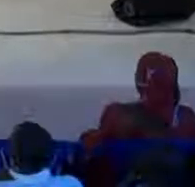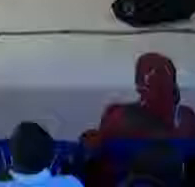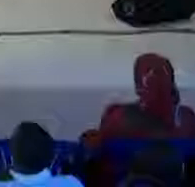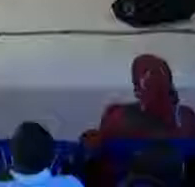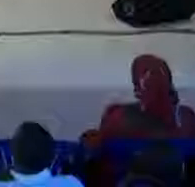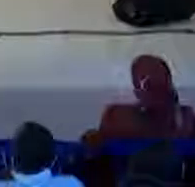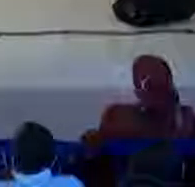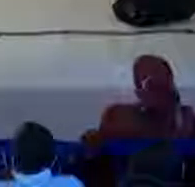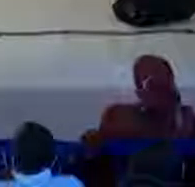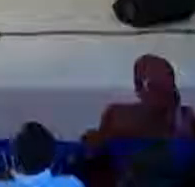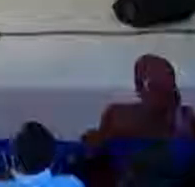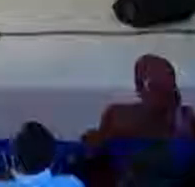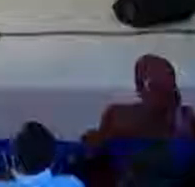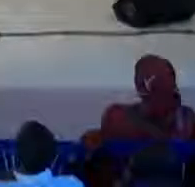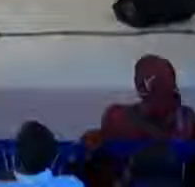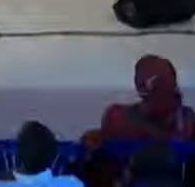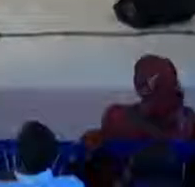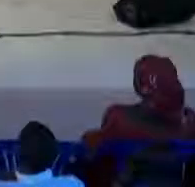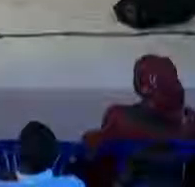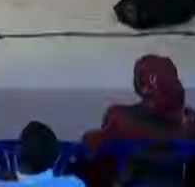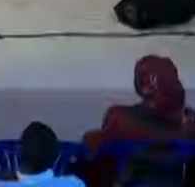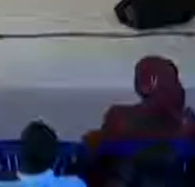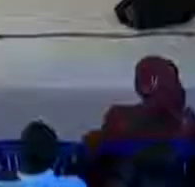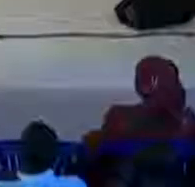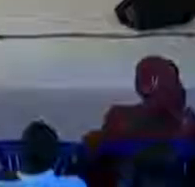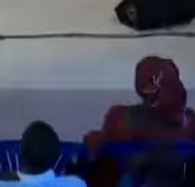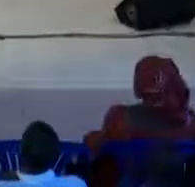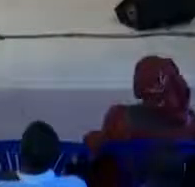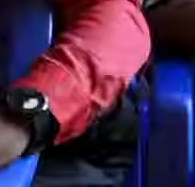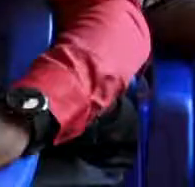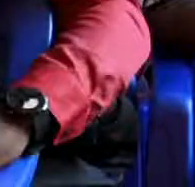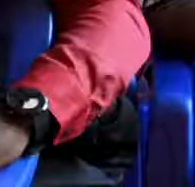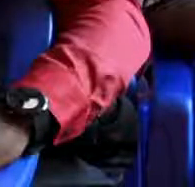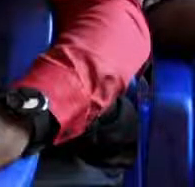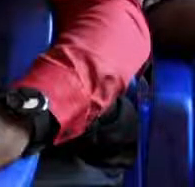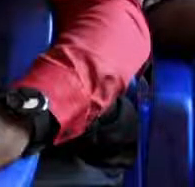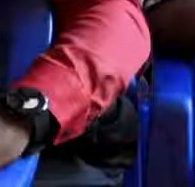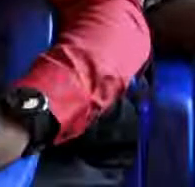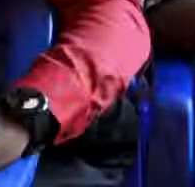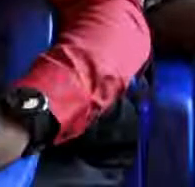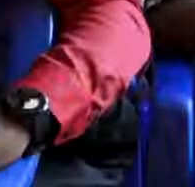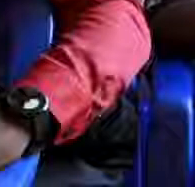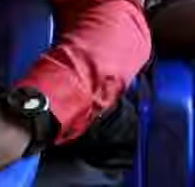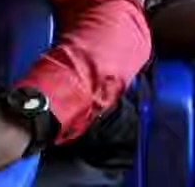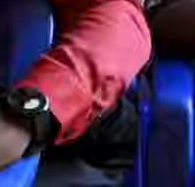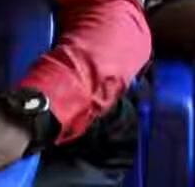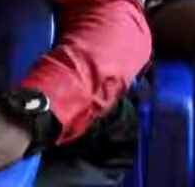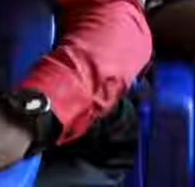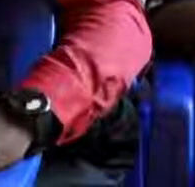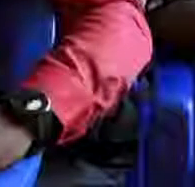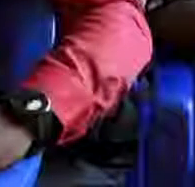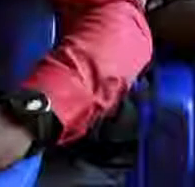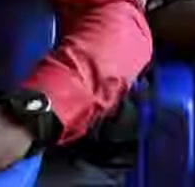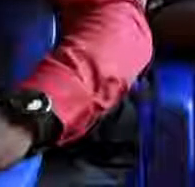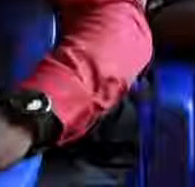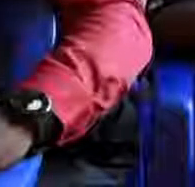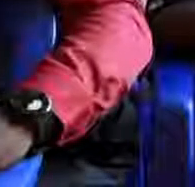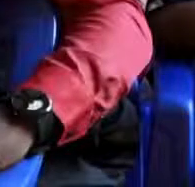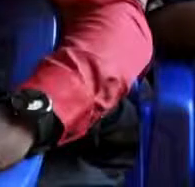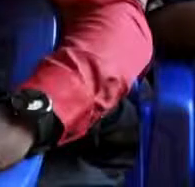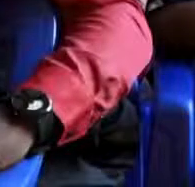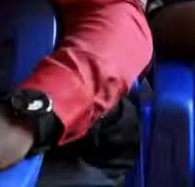nguvu zaidi. Kinyerezi 2019. Nyumbani hatimaye. Nyumbani